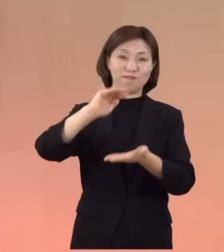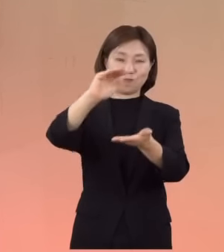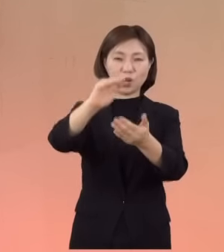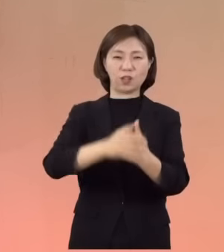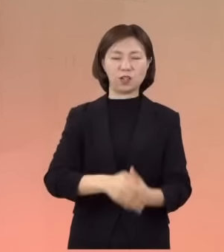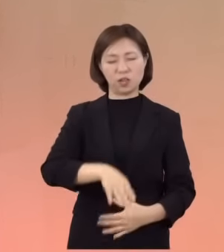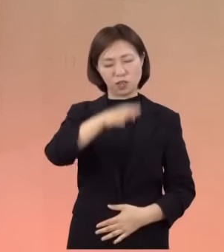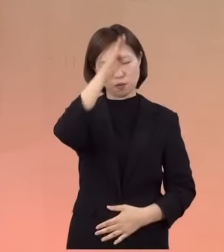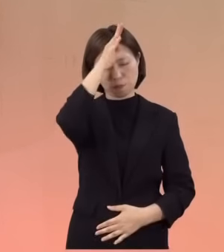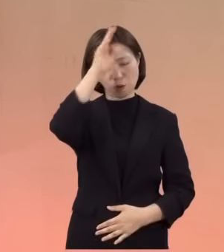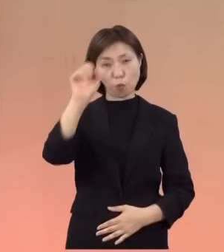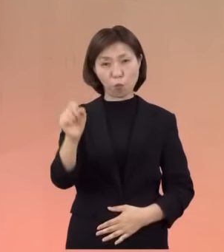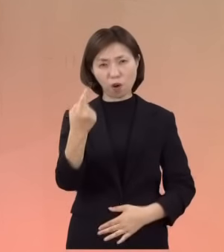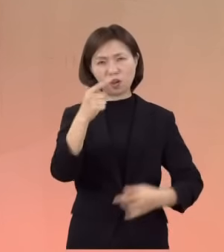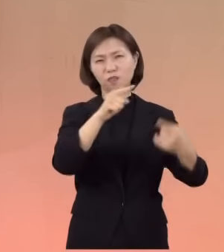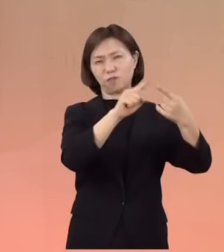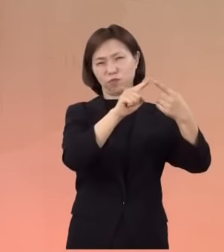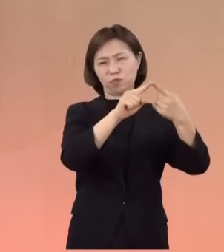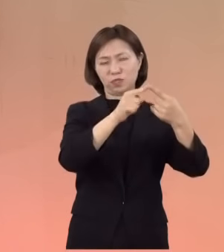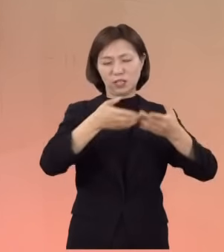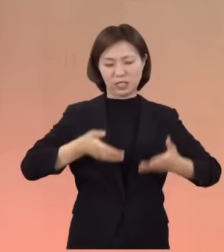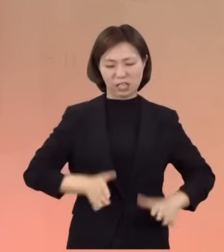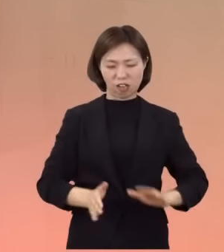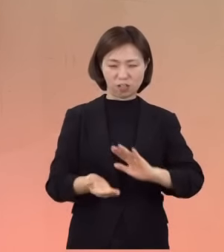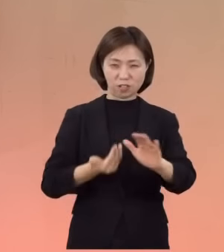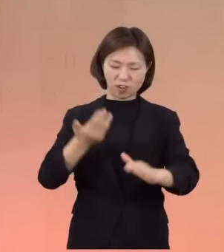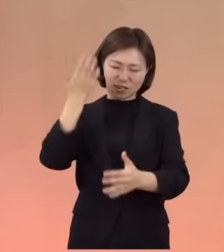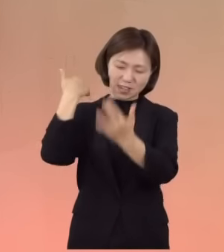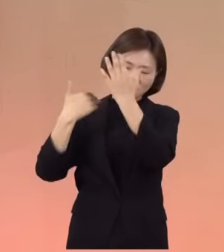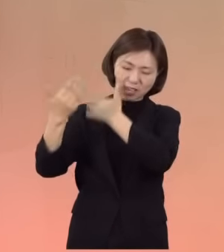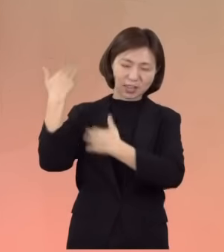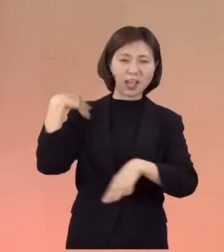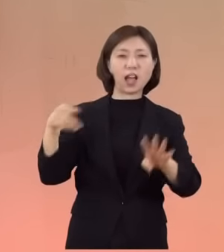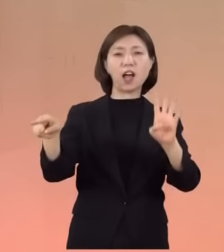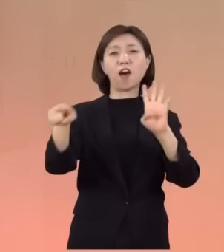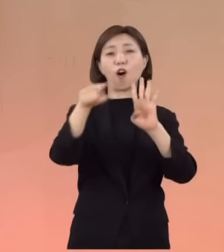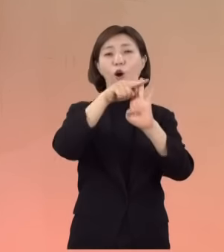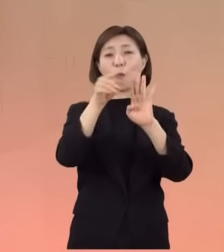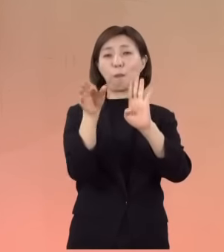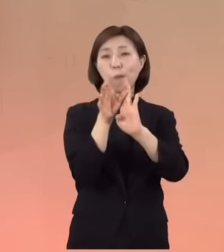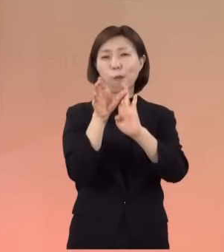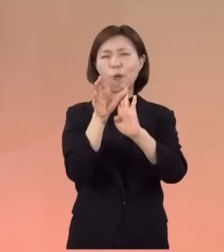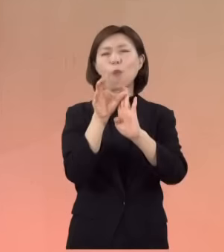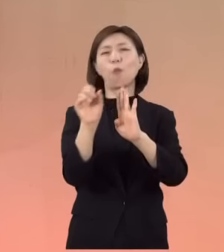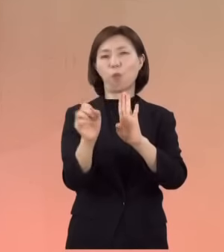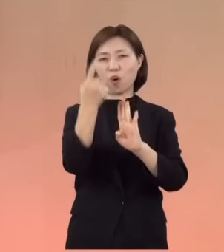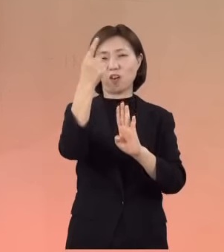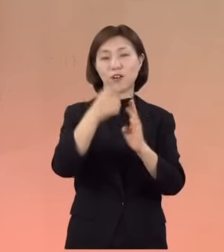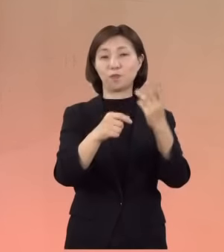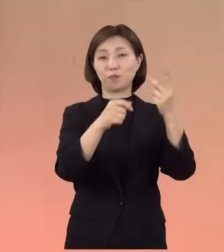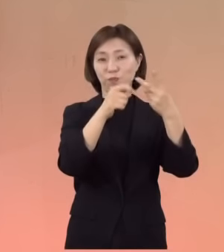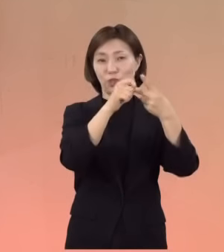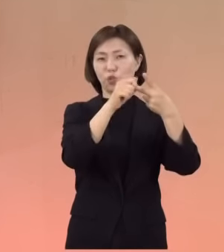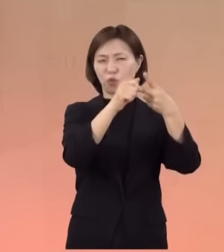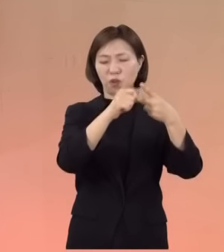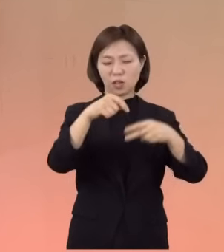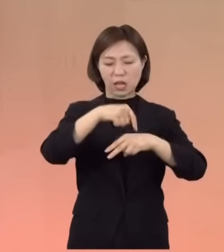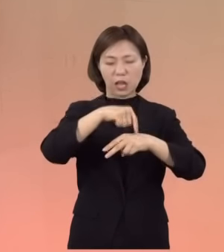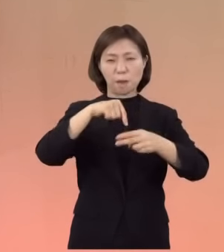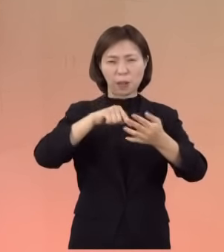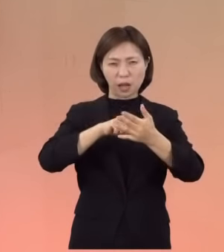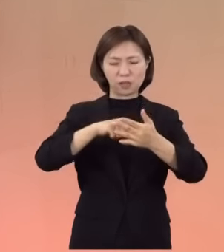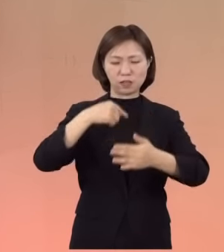원인이 있으니 전생의 업보로 넘어온 거 그리고 내 안에서 생긴 거